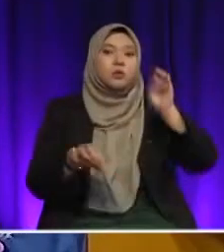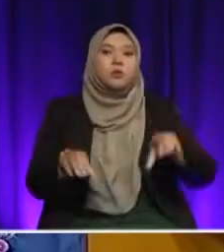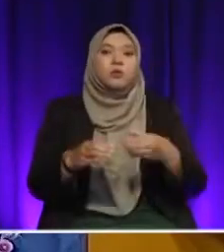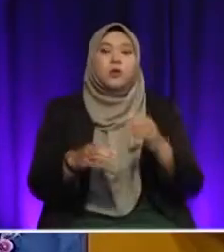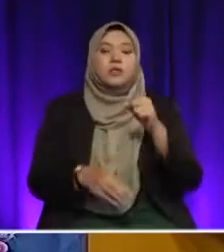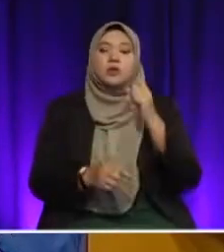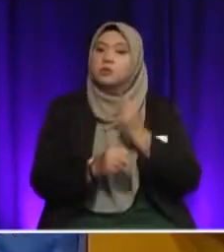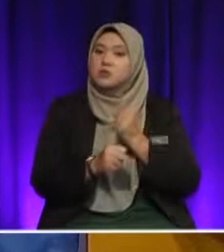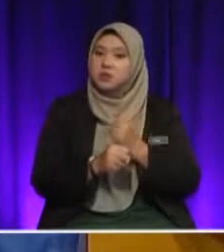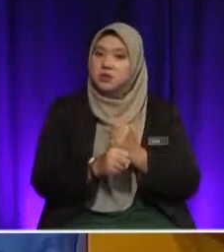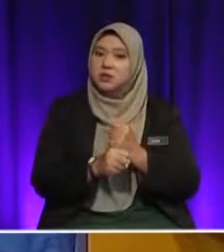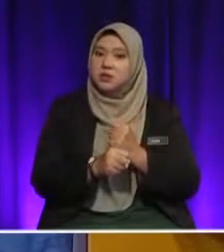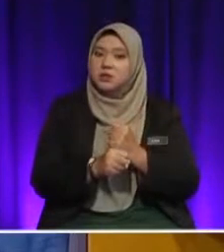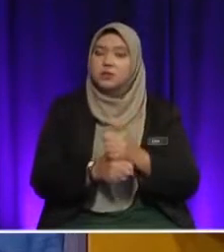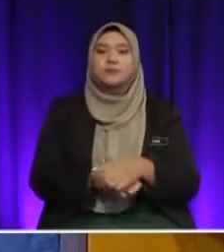akhirnya